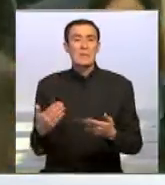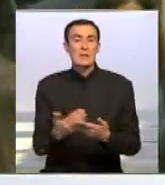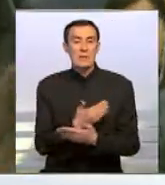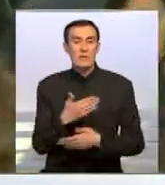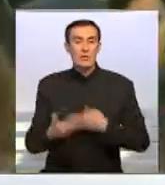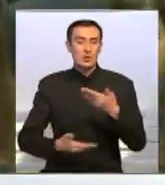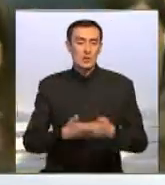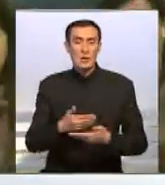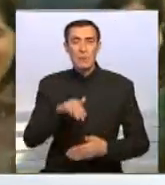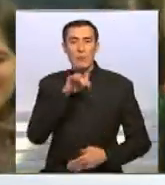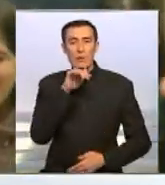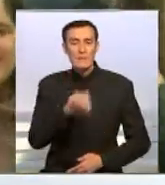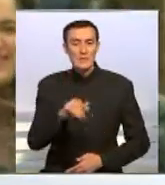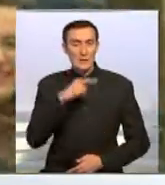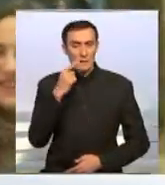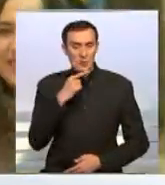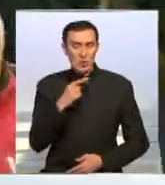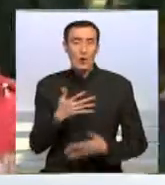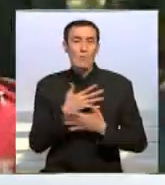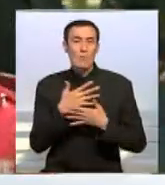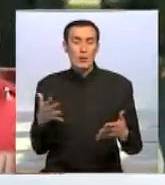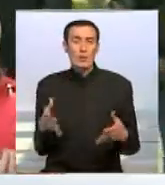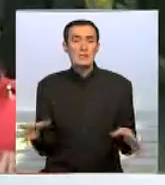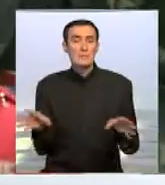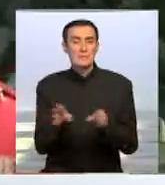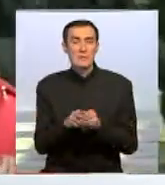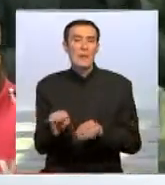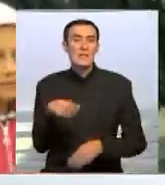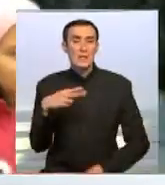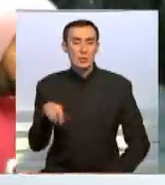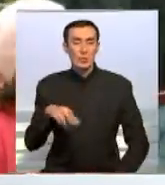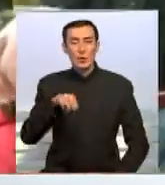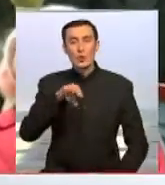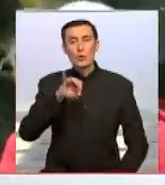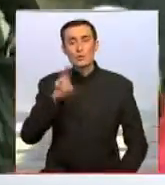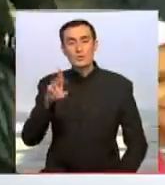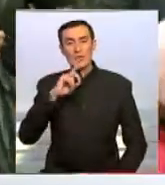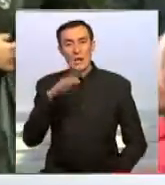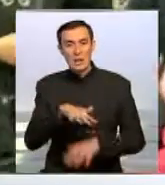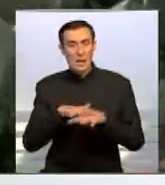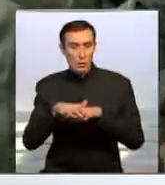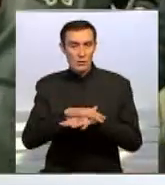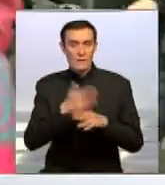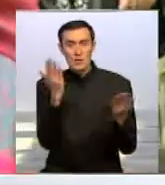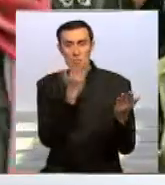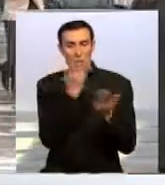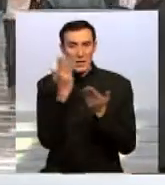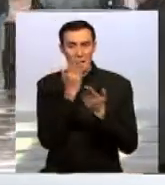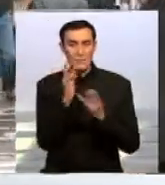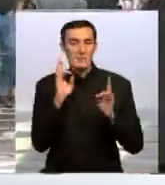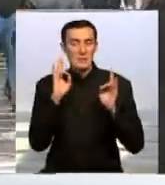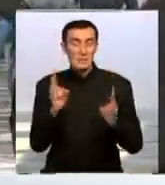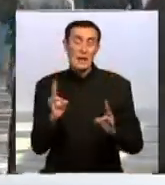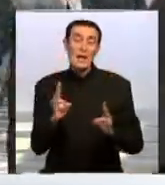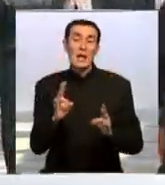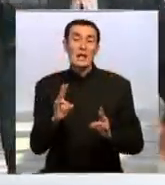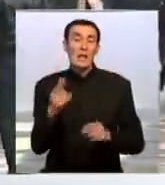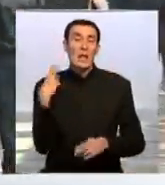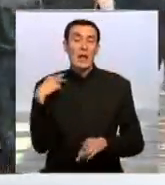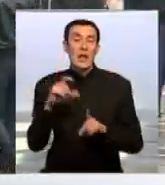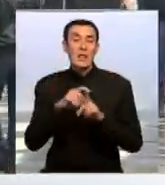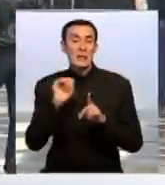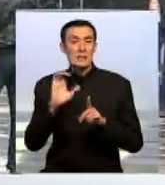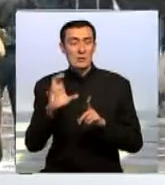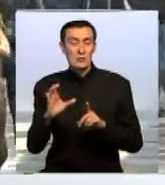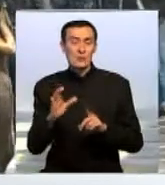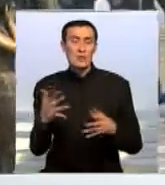считает профессор, отмечая, что это позволит сблизить литературу тюркских народов в плане их чтения и воспроизведения. Переход на латиницу поможет